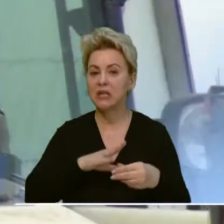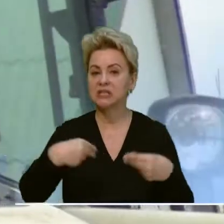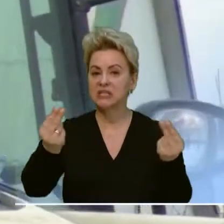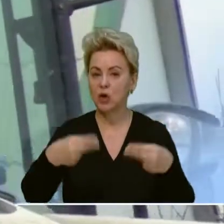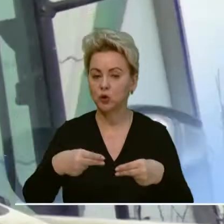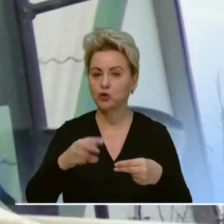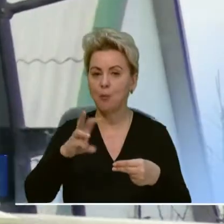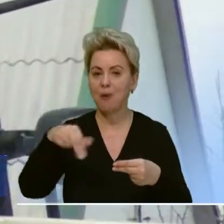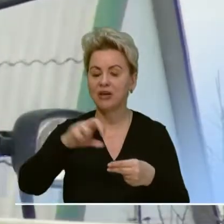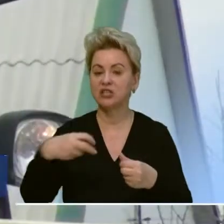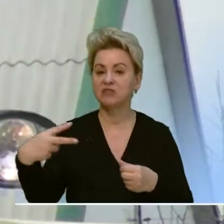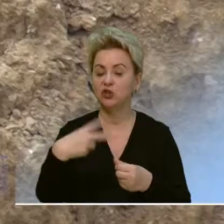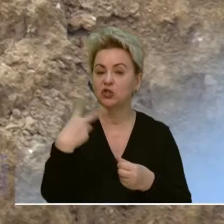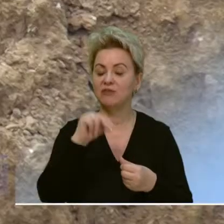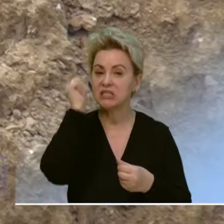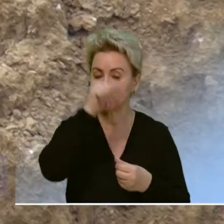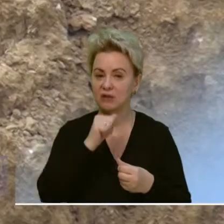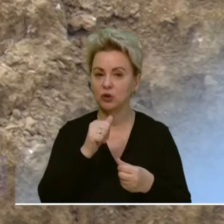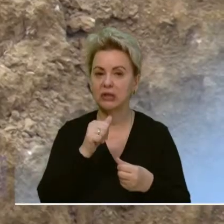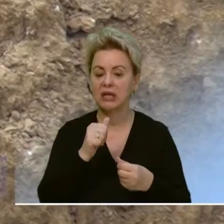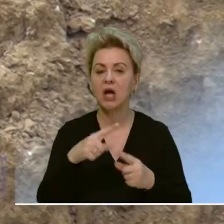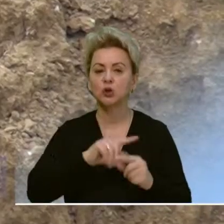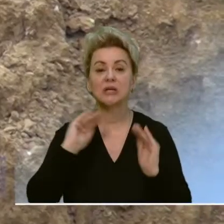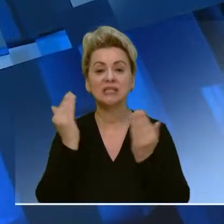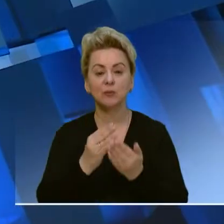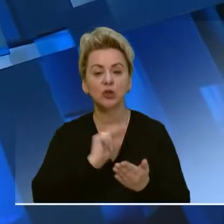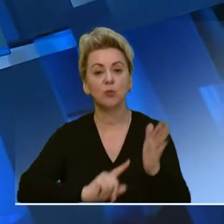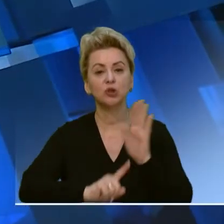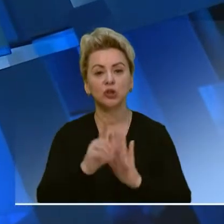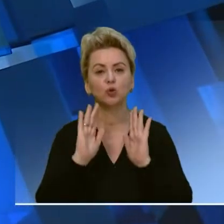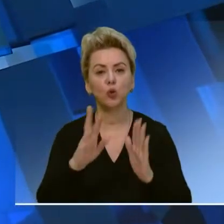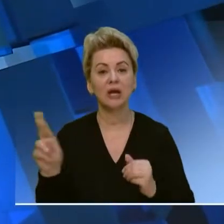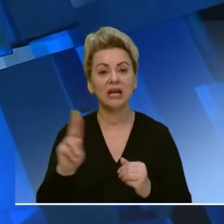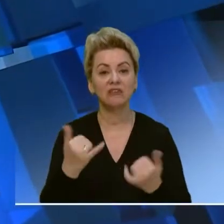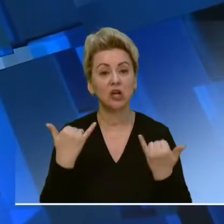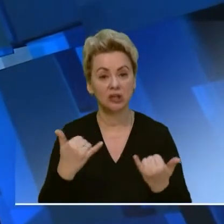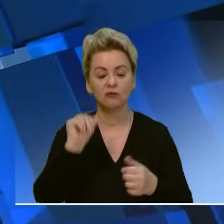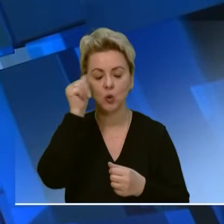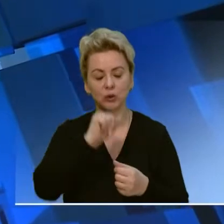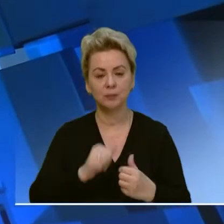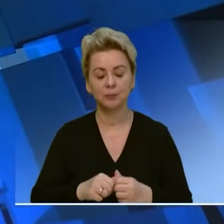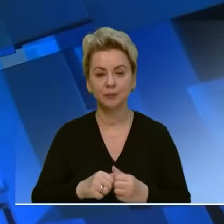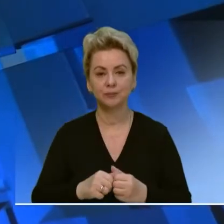заключен еще в марте 2020 года, но из-за пандемии работы начались только в январе текущего.